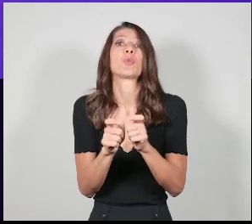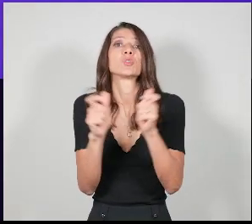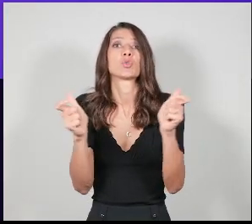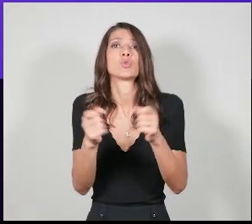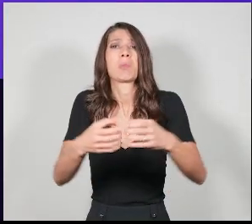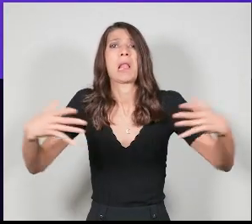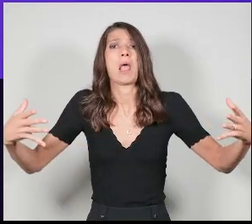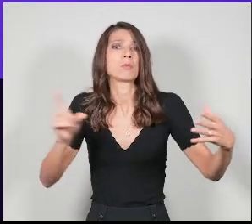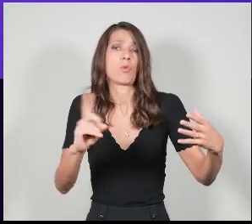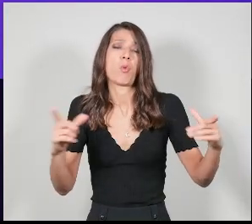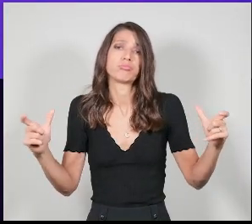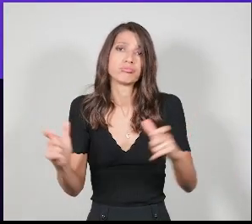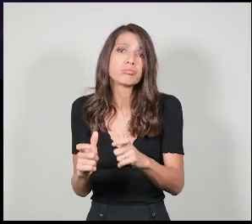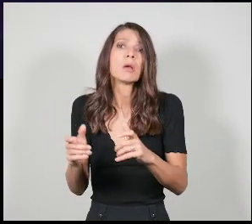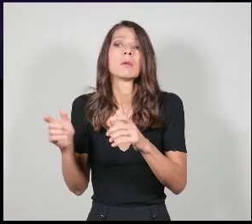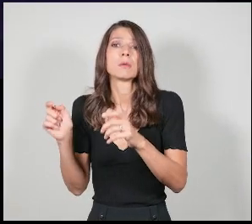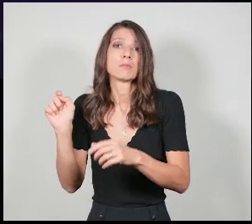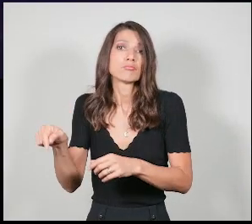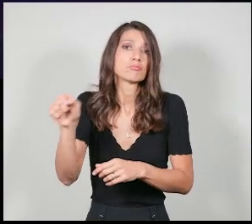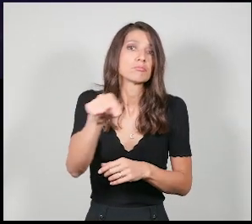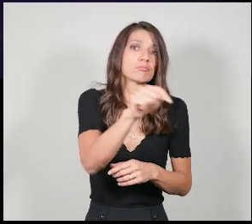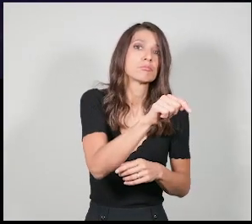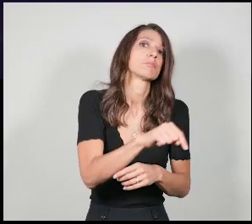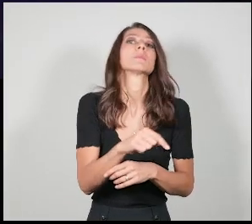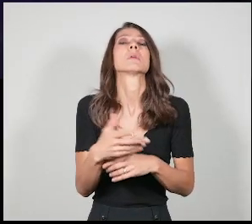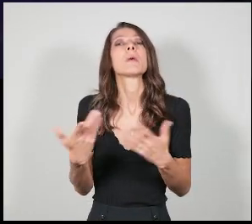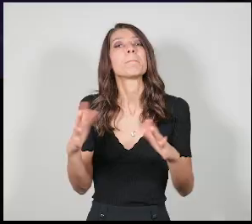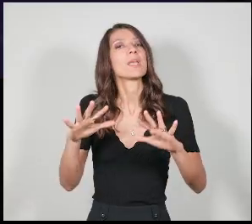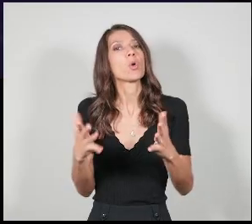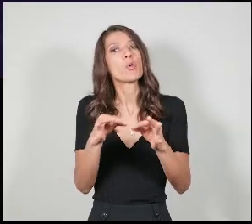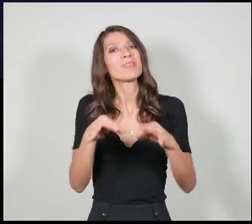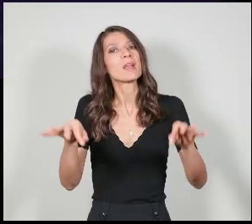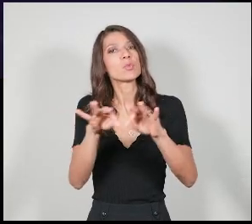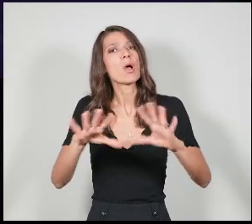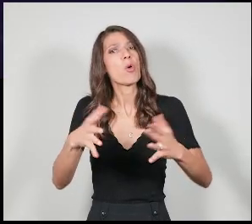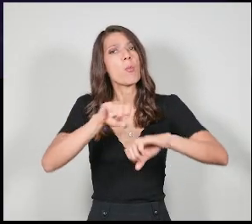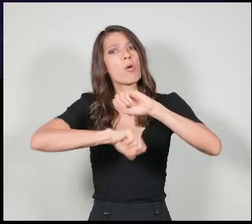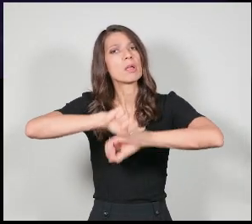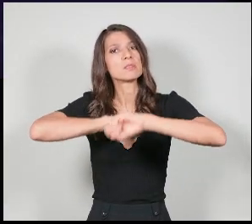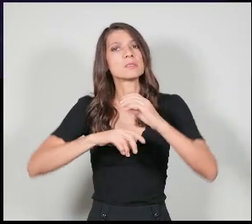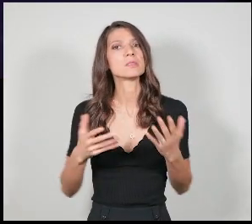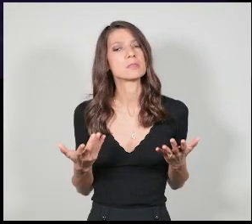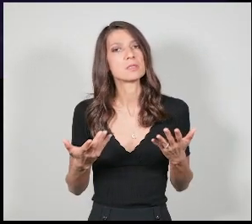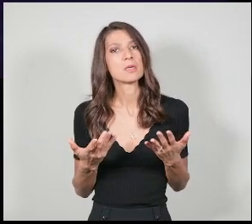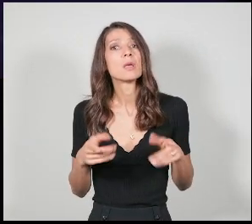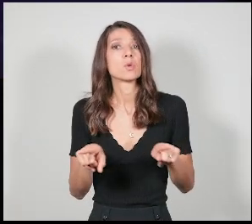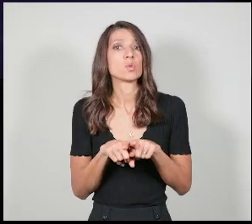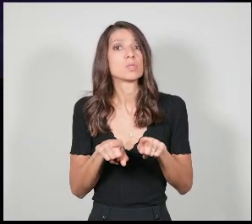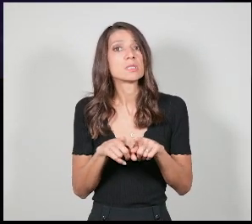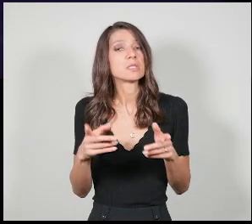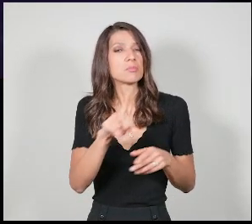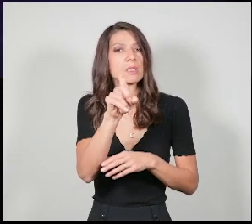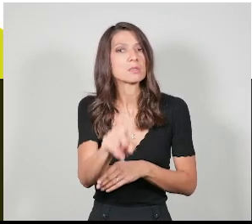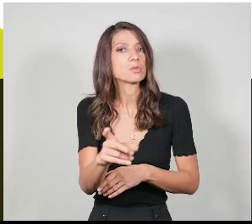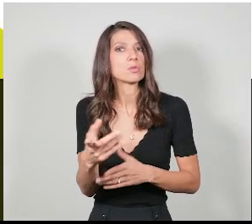associées. Comment est-ce que vous voyez cette recomposition territoriale sur le territoire ? Et en quoi est-ce que c'est